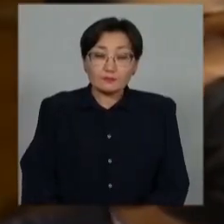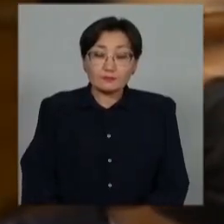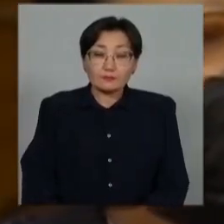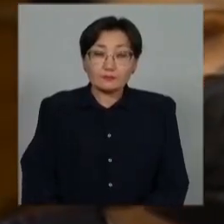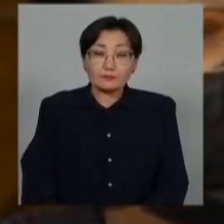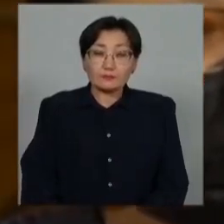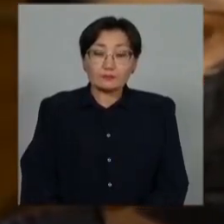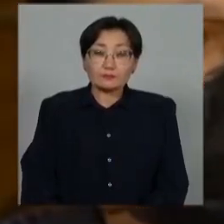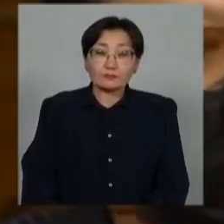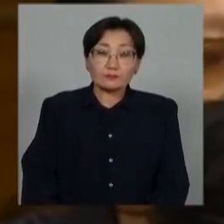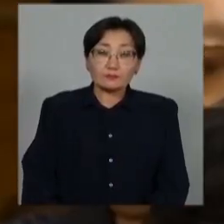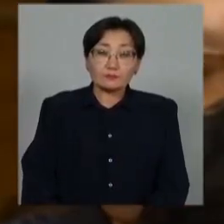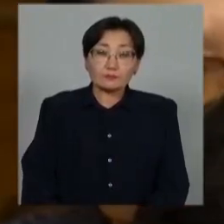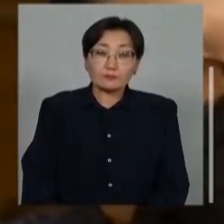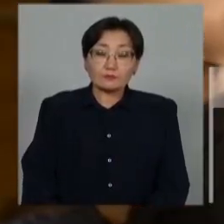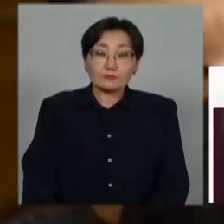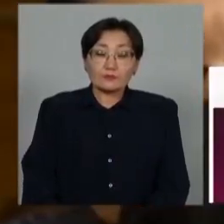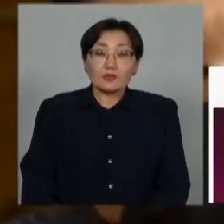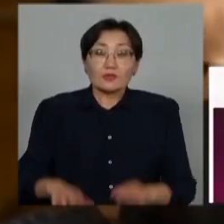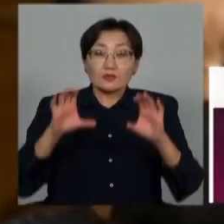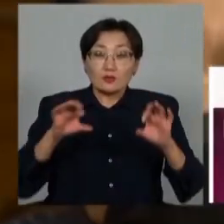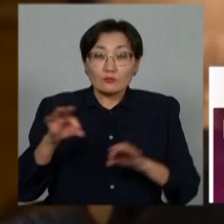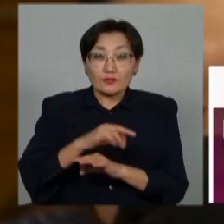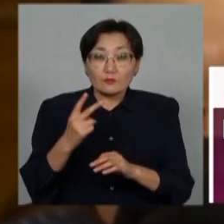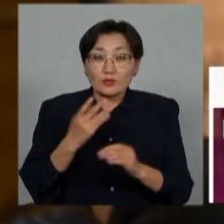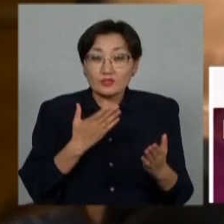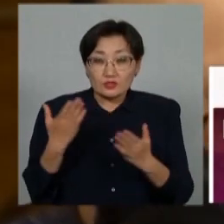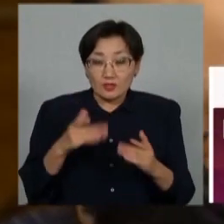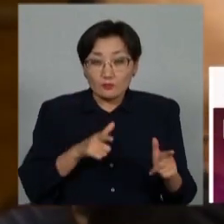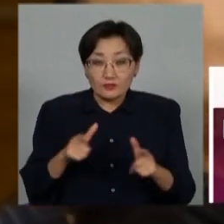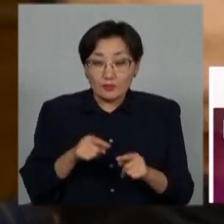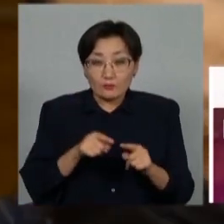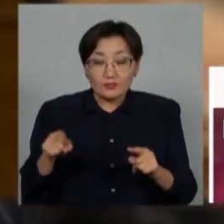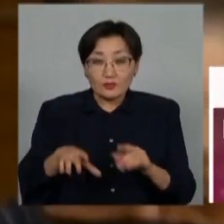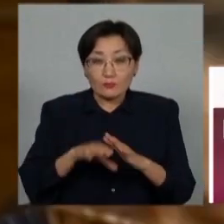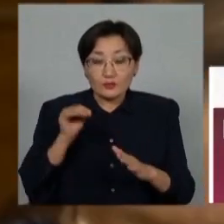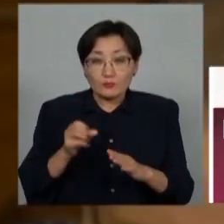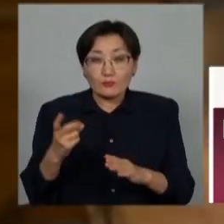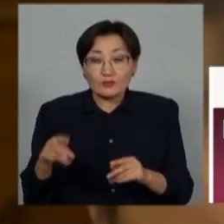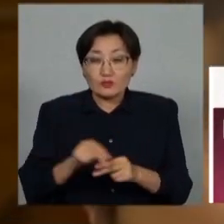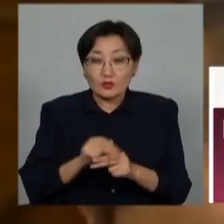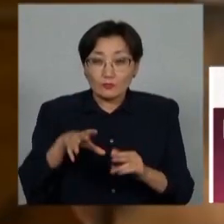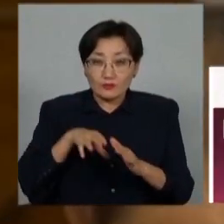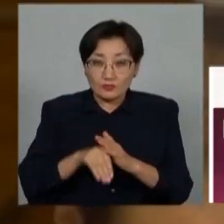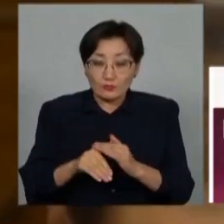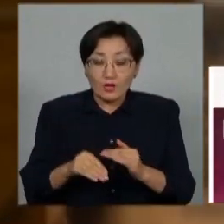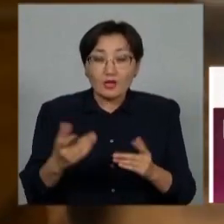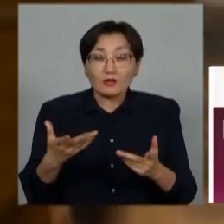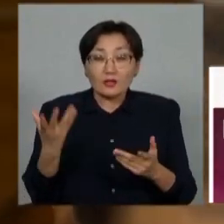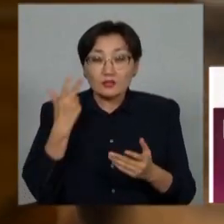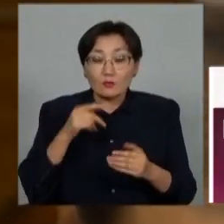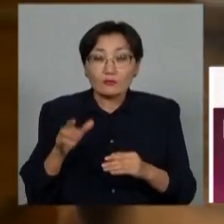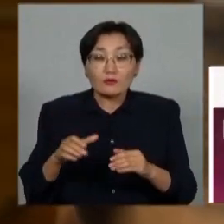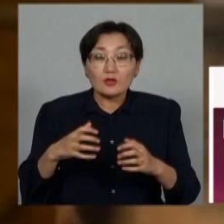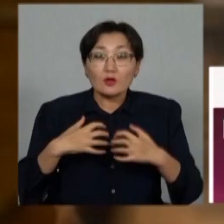работы над законопроектом ко второму чтению. Заң жобасын екінші оқылымға дайындау барысында депутаттар бірқатар түзету енгізді. Олар қай кезде